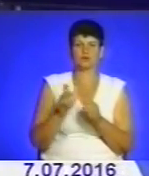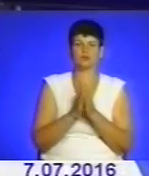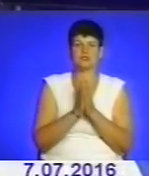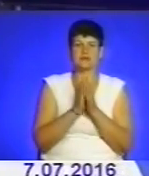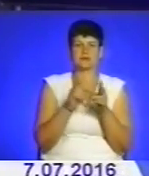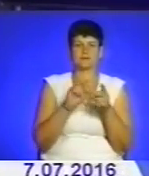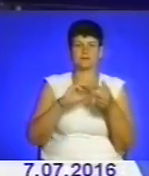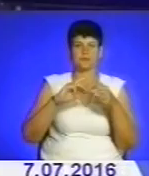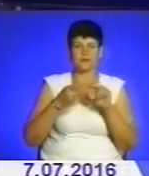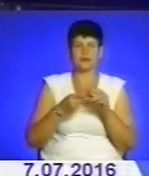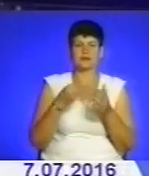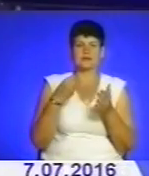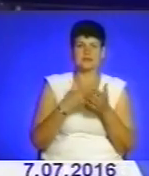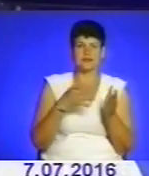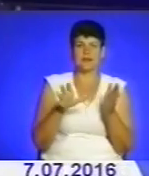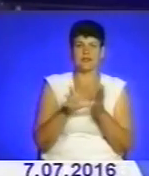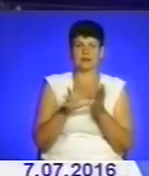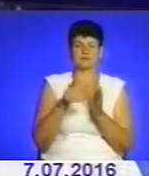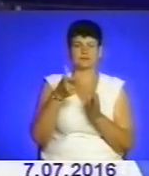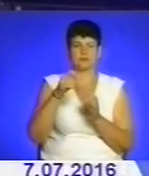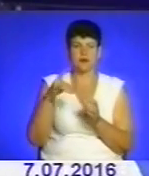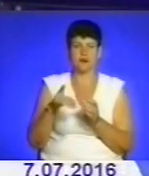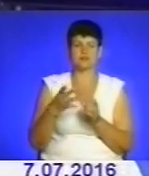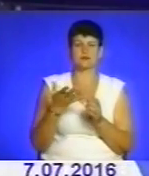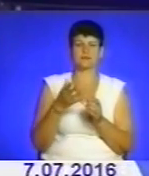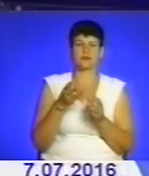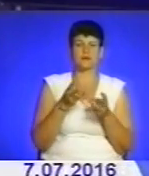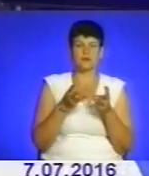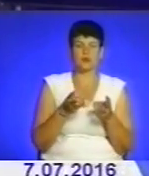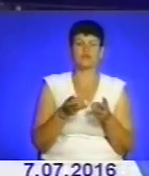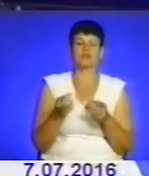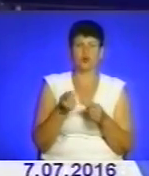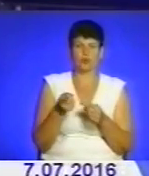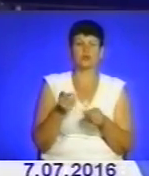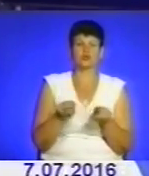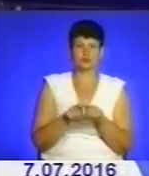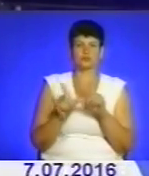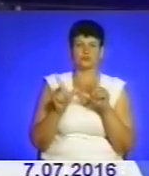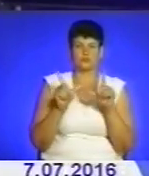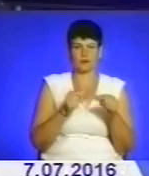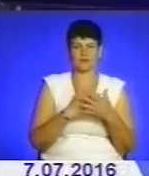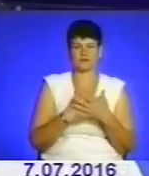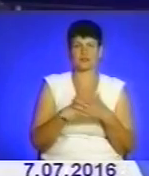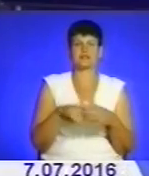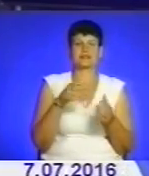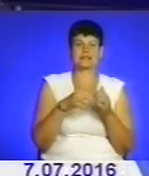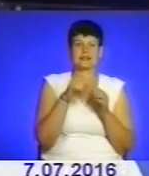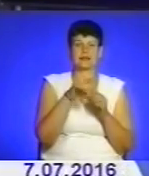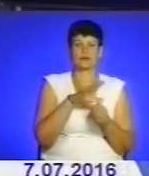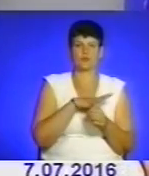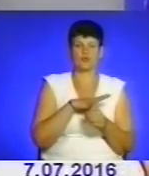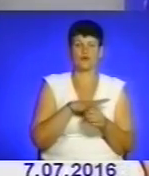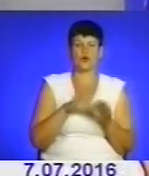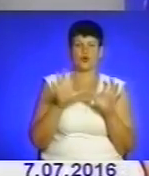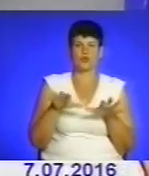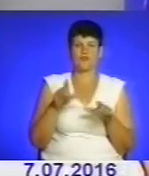електроенергію. Участь в акції протесту взяли і профспілкові активісти з Тернопільщини, і серед них був голова обласної ради профспілок Андрій